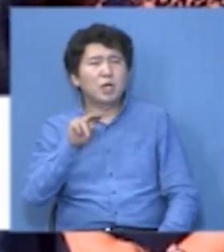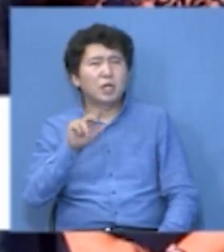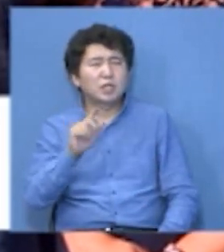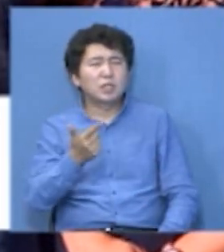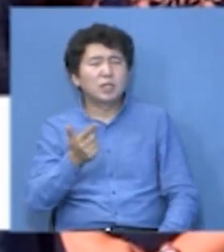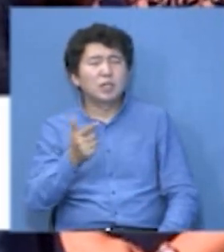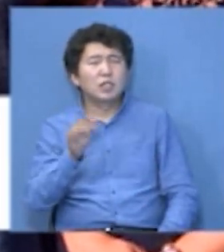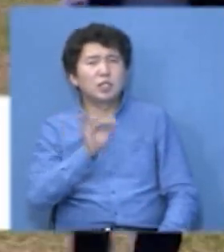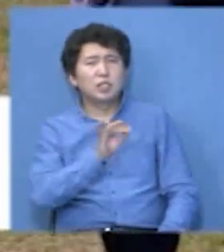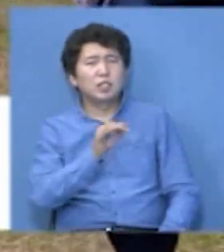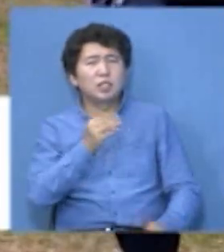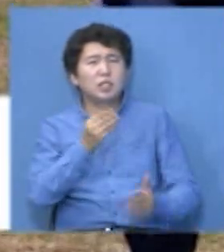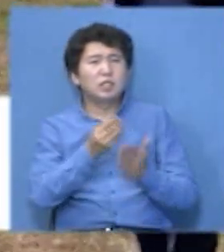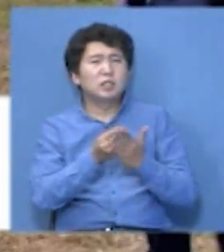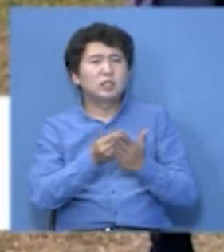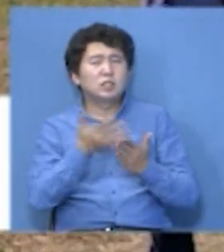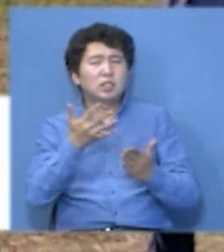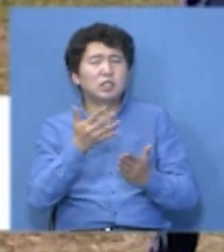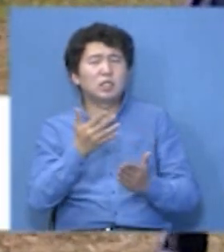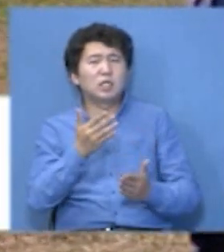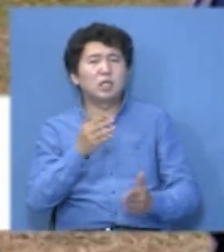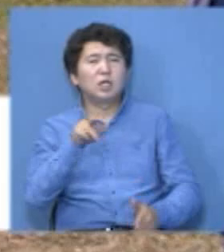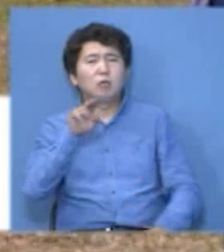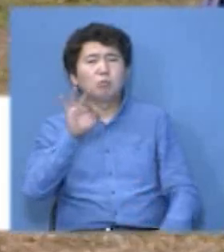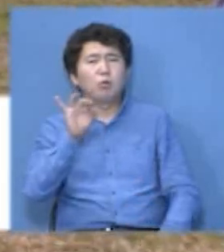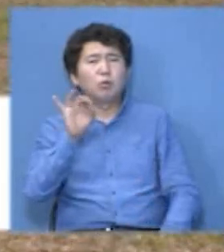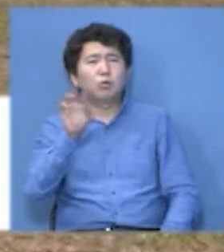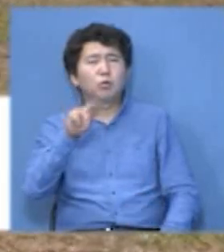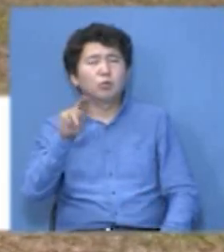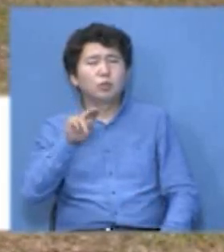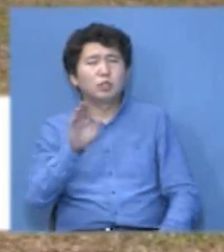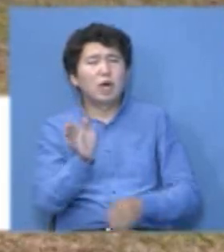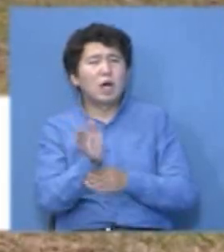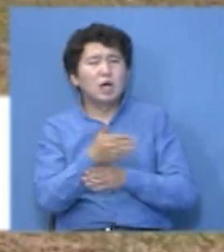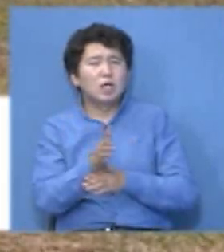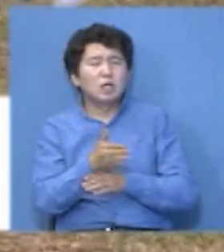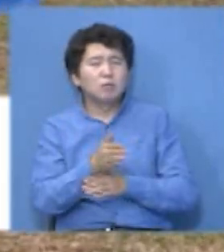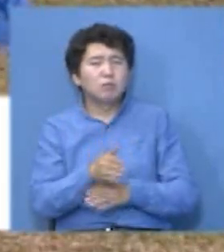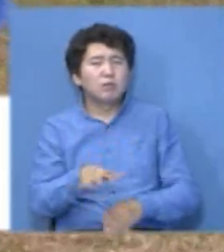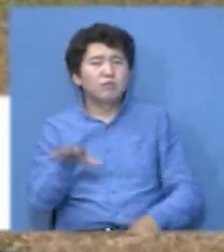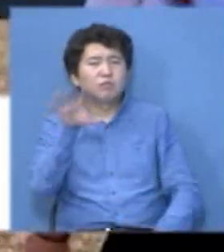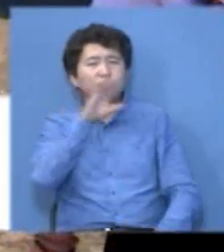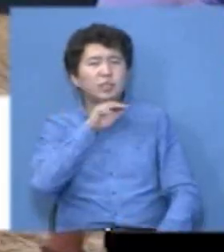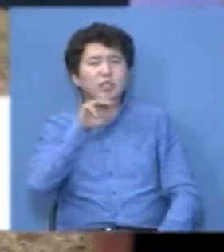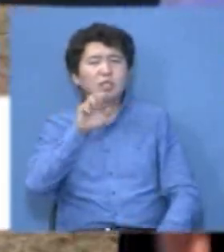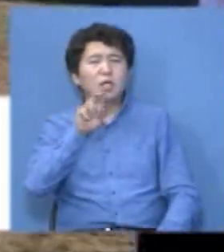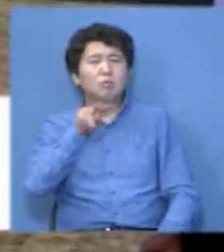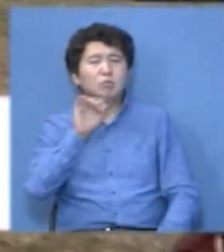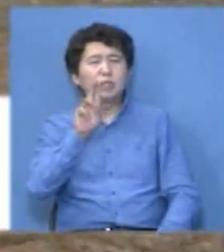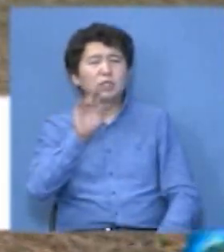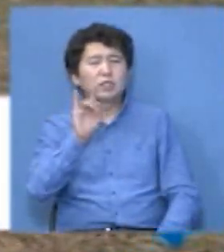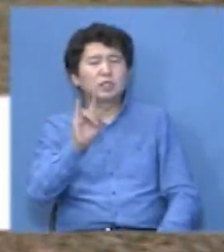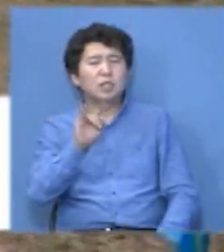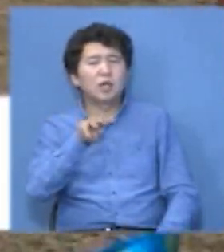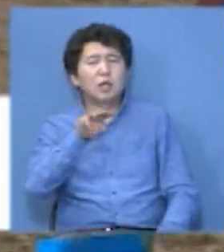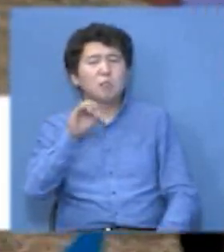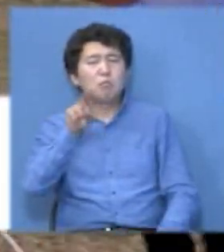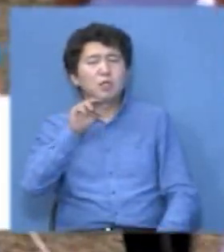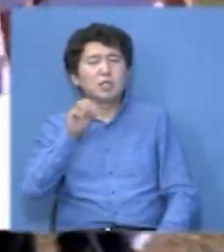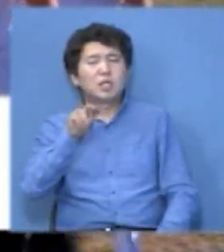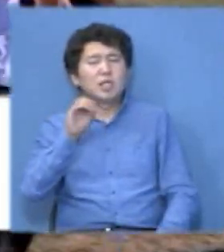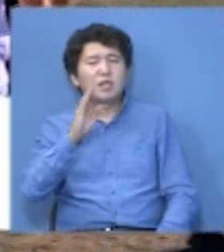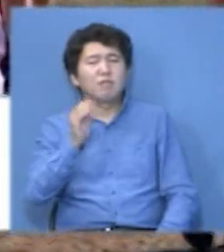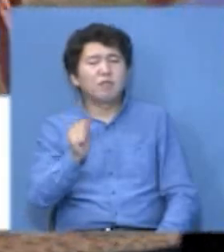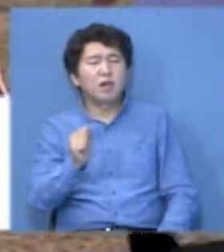и ценных пород рыб. Рудная база района представлена практически всей таблицей Менделеева. Одним из приоритетных направлений